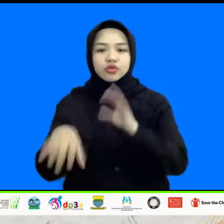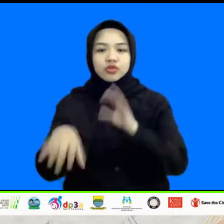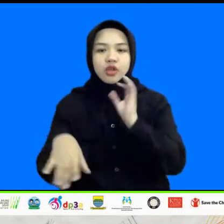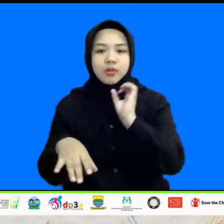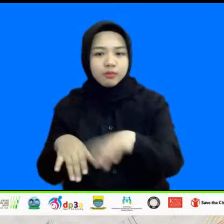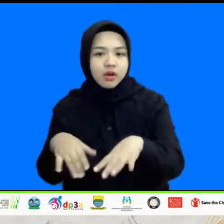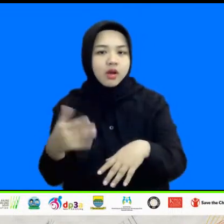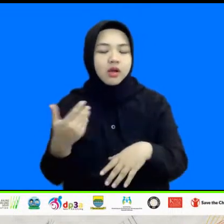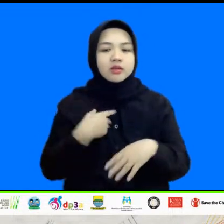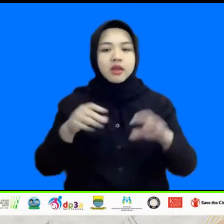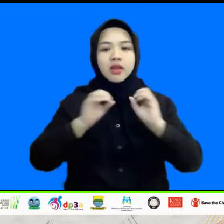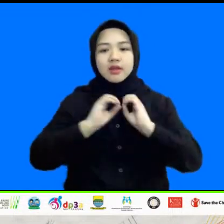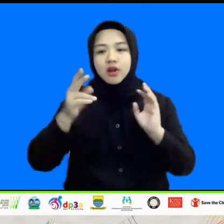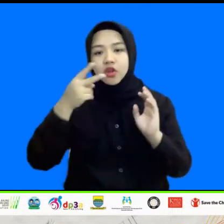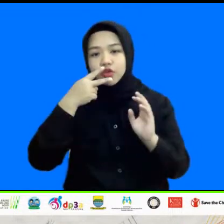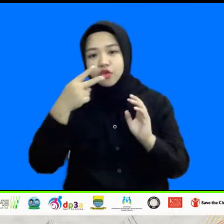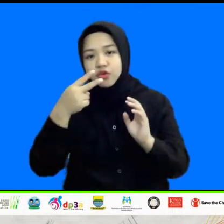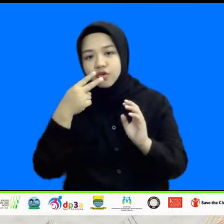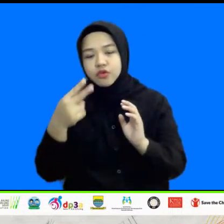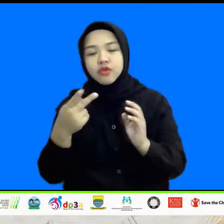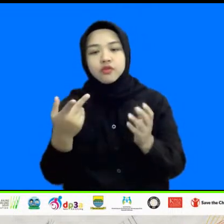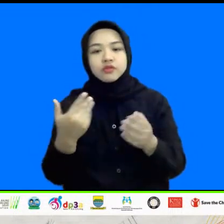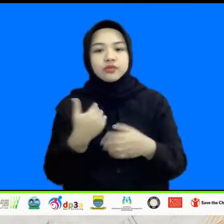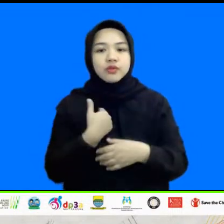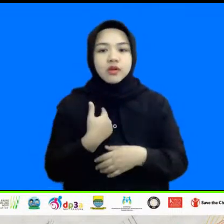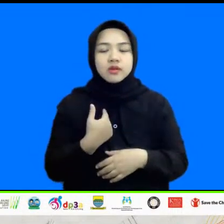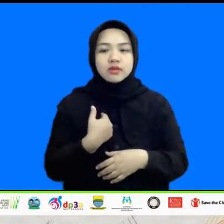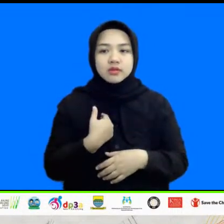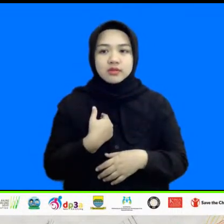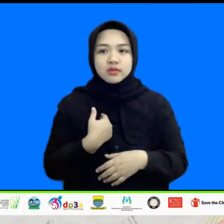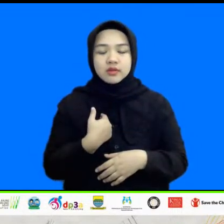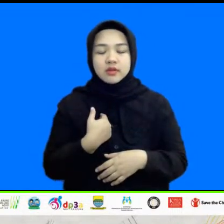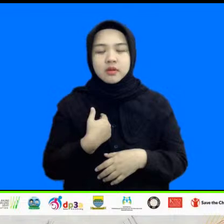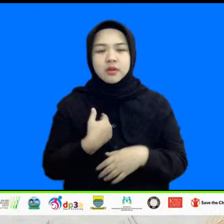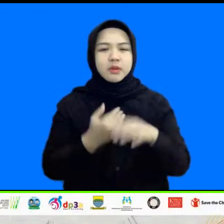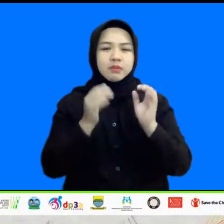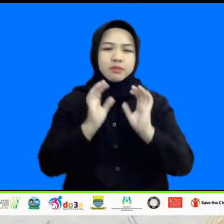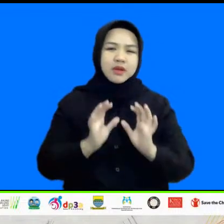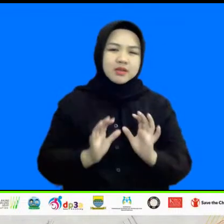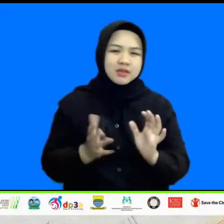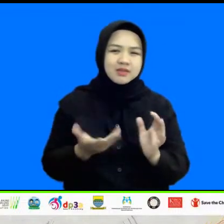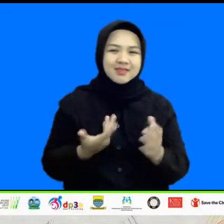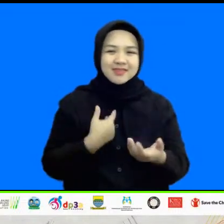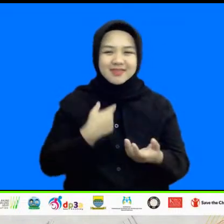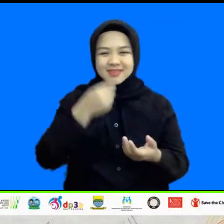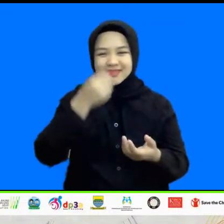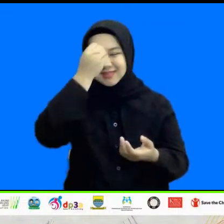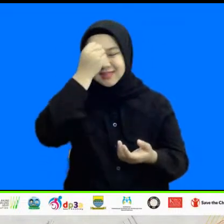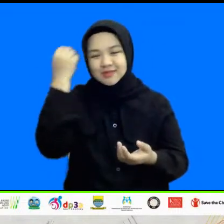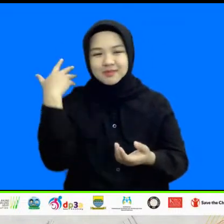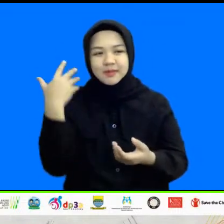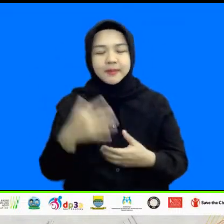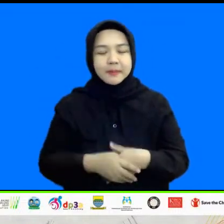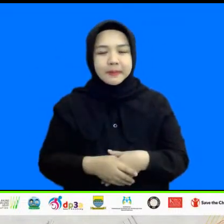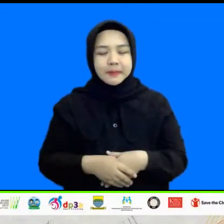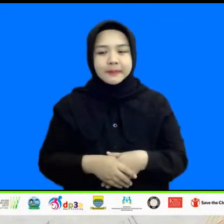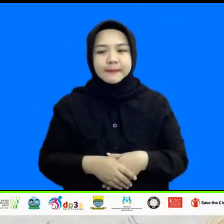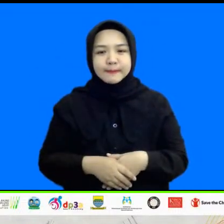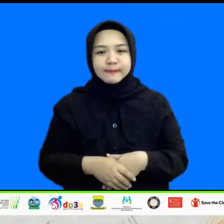urusan iklan rokok, kemudian juga banyak lagi ya saya lupa yang limanya